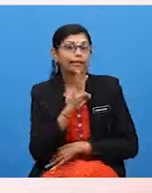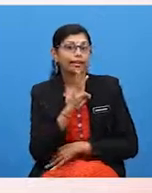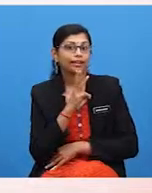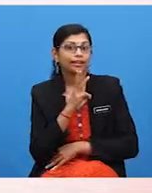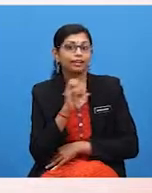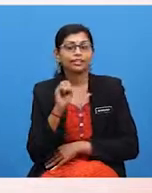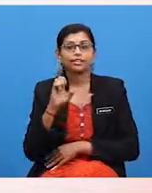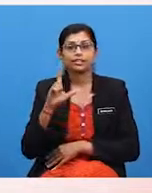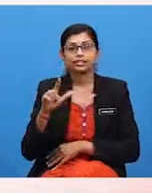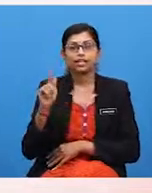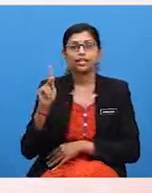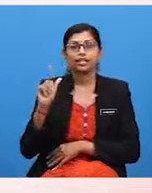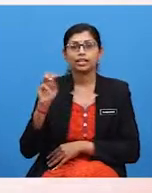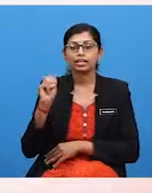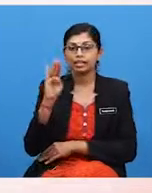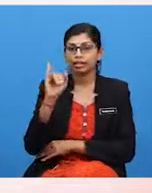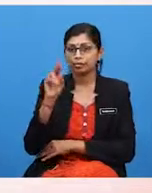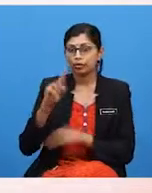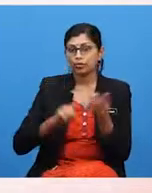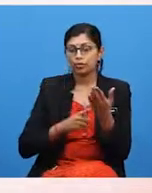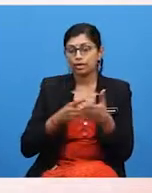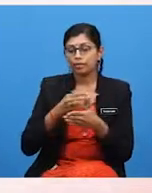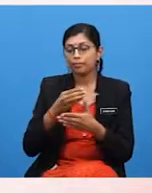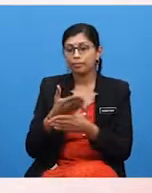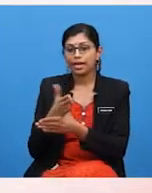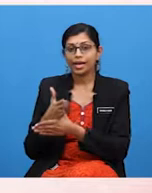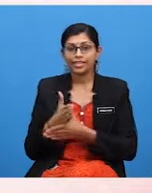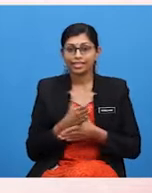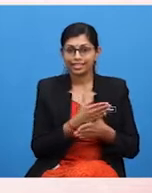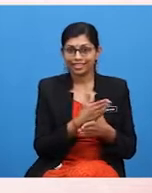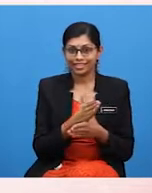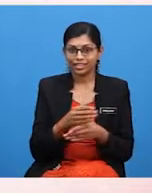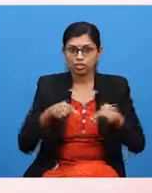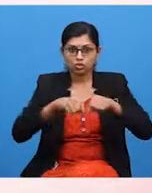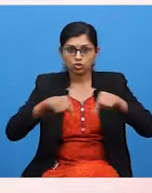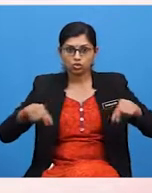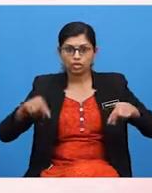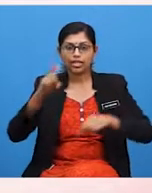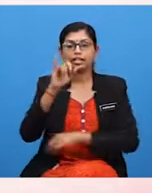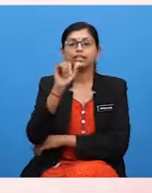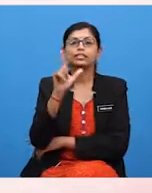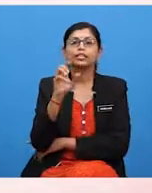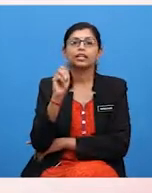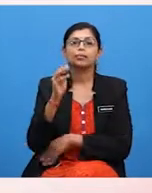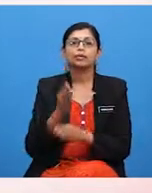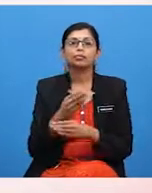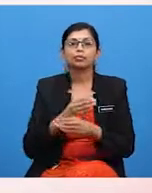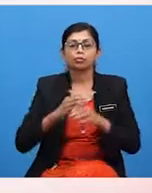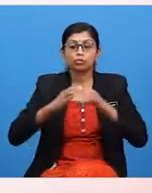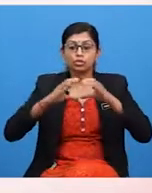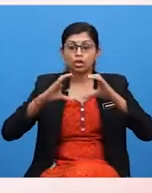mula membahagi. Maka, salur xilem yang dibentuk adalah